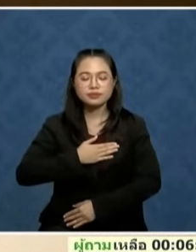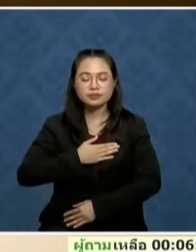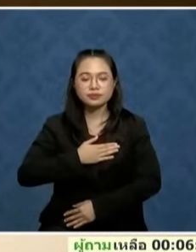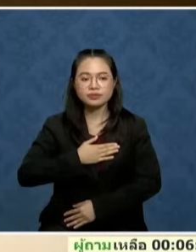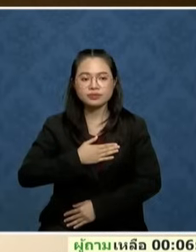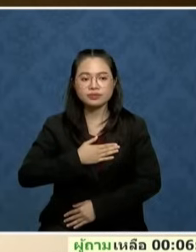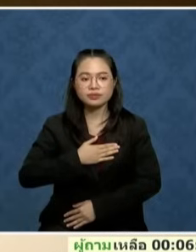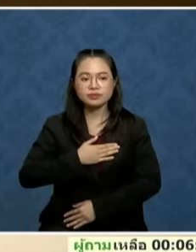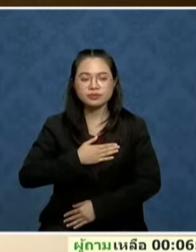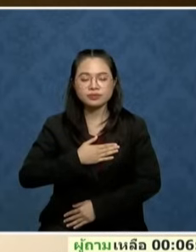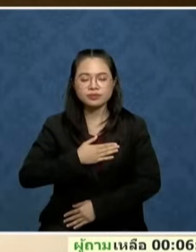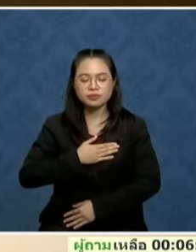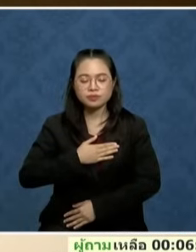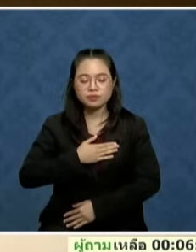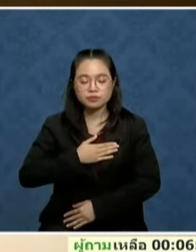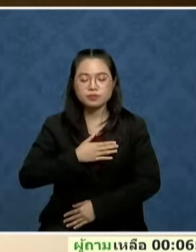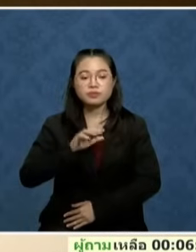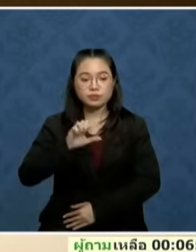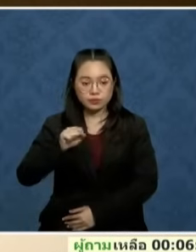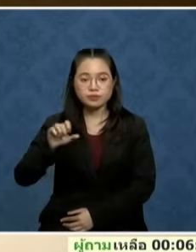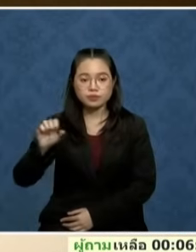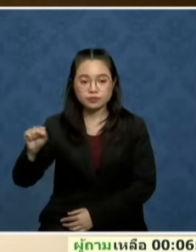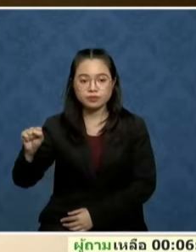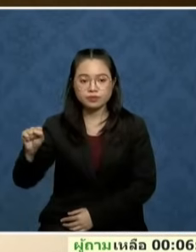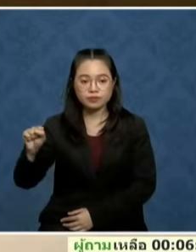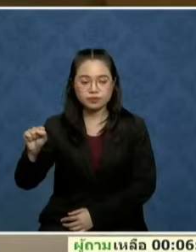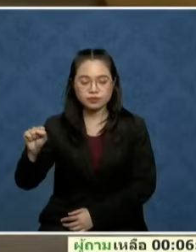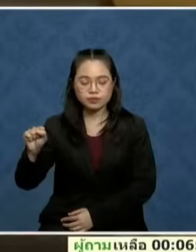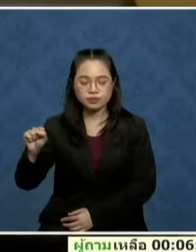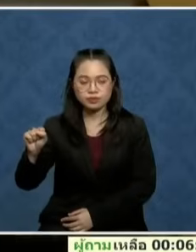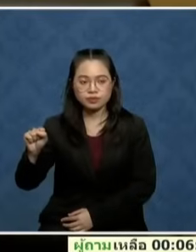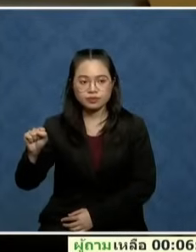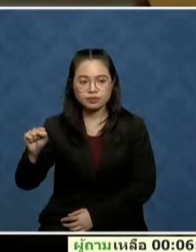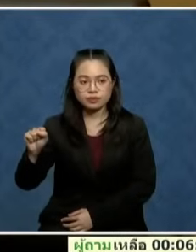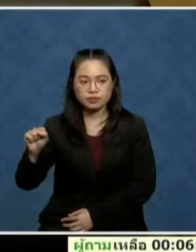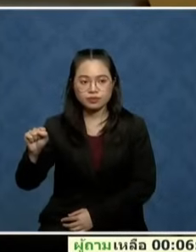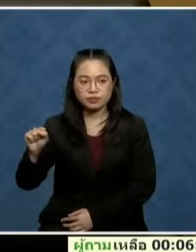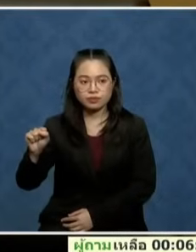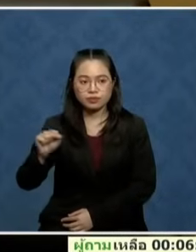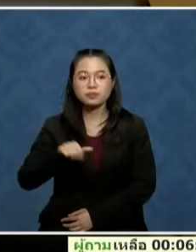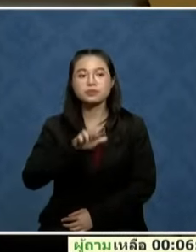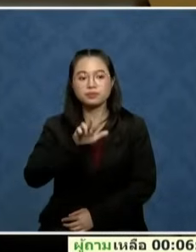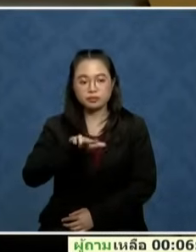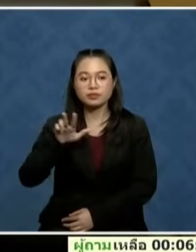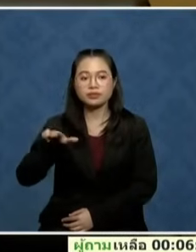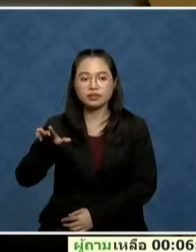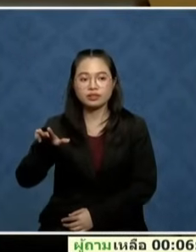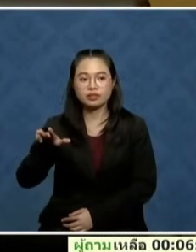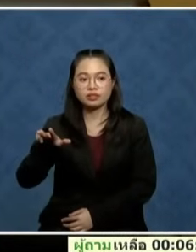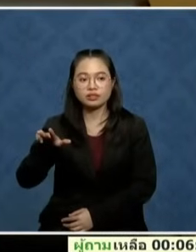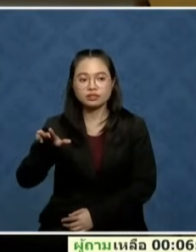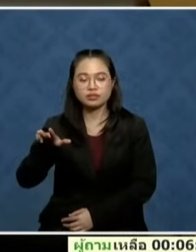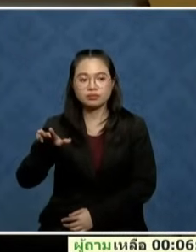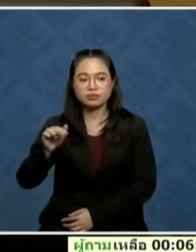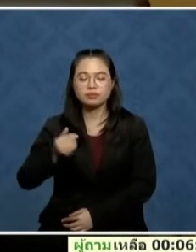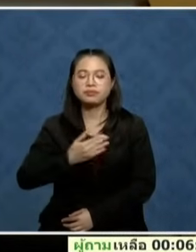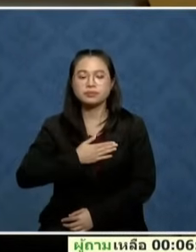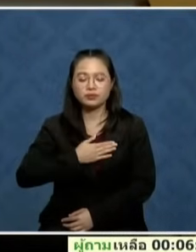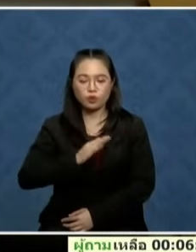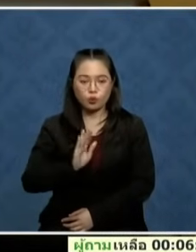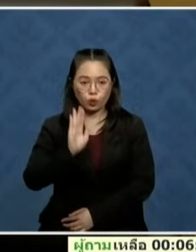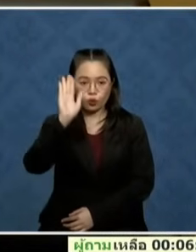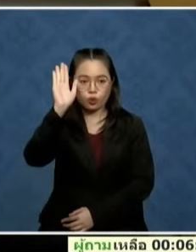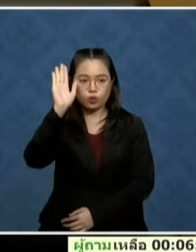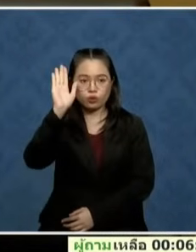าริมาพันธ์สมาชิกสภาผู้แทนราษฎรแบบบัญชีรายชื่อพรรคเพื่อไทยก่อนอื่นนะคะดิฉันขอประท้ว